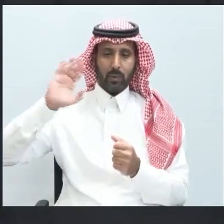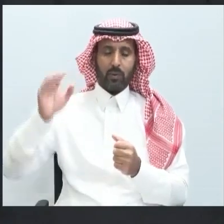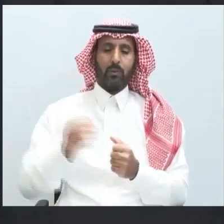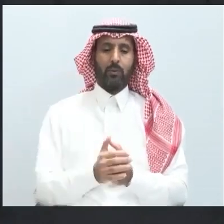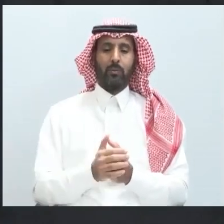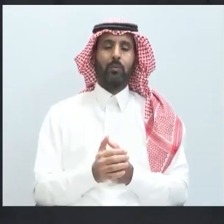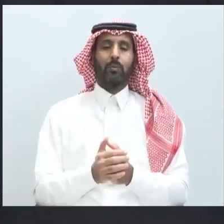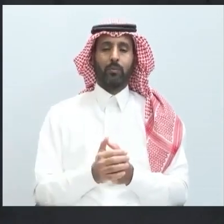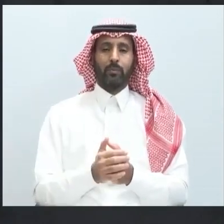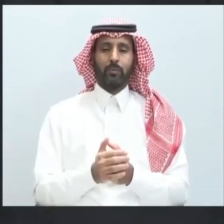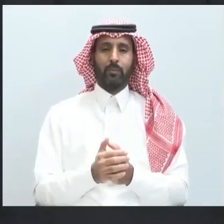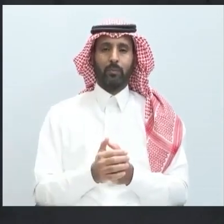عليكم ورحمه الله وبركاته